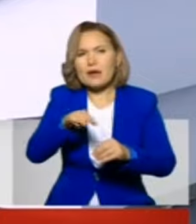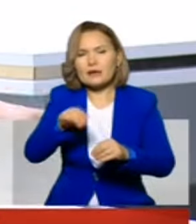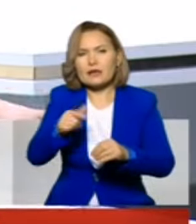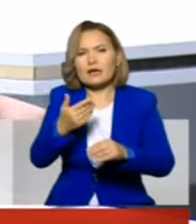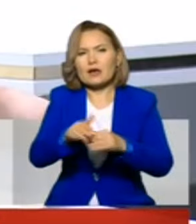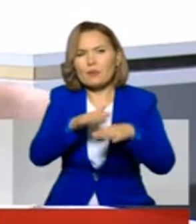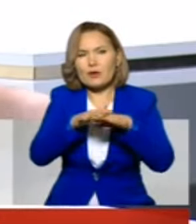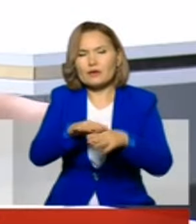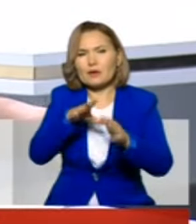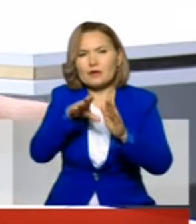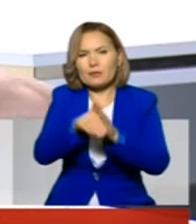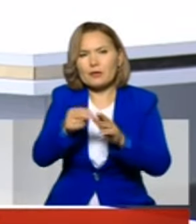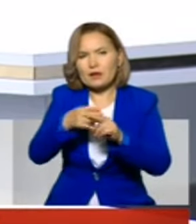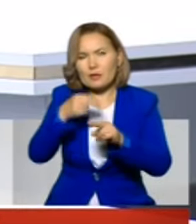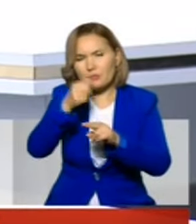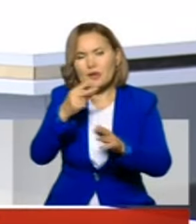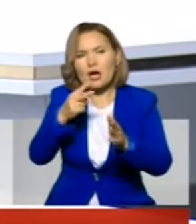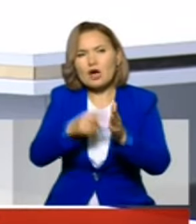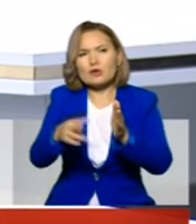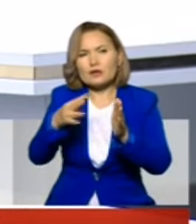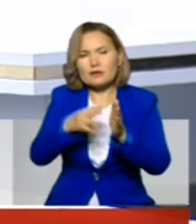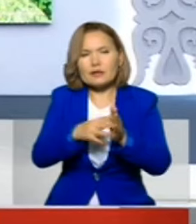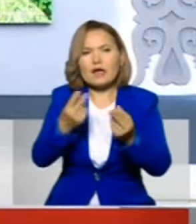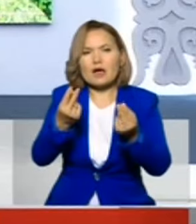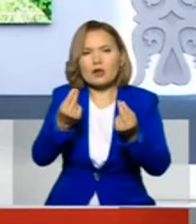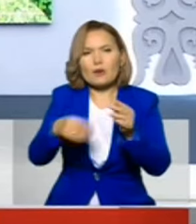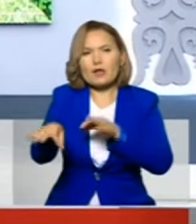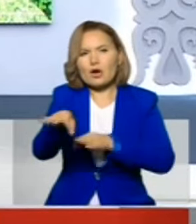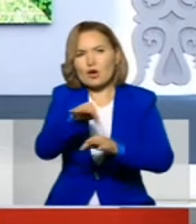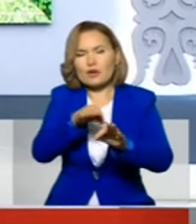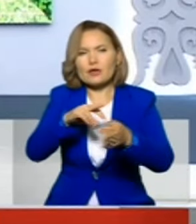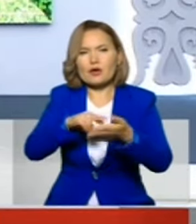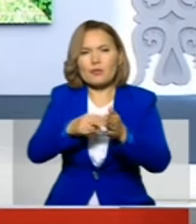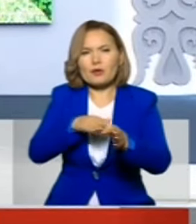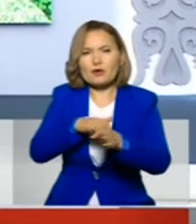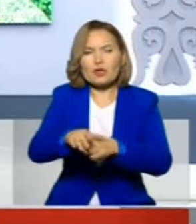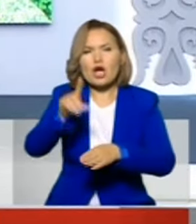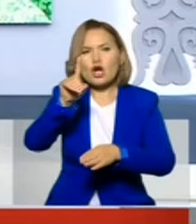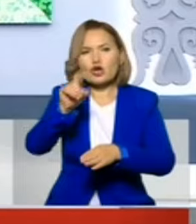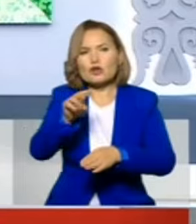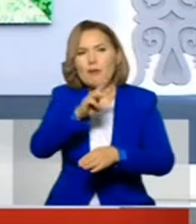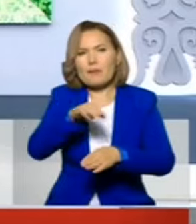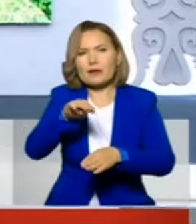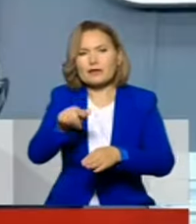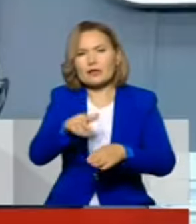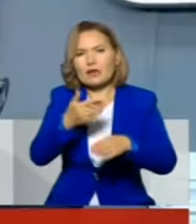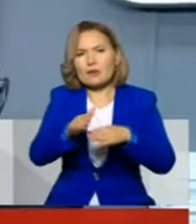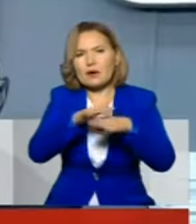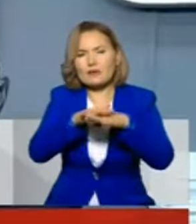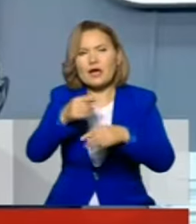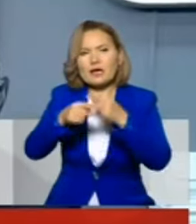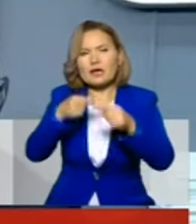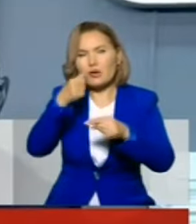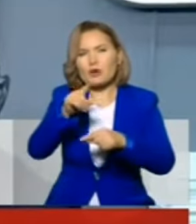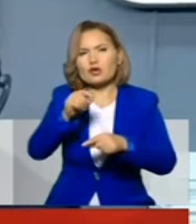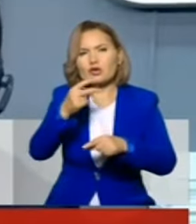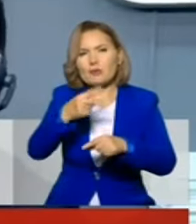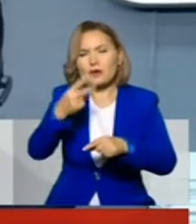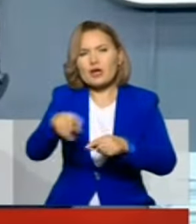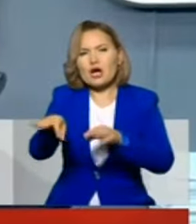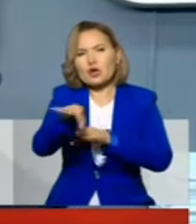теңге бөлінбек. Сонымен қатар, биыл 79 инвестициялық жобаны жүзеге асыруға 100 миллиард теңге бөлінсе, келер жылы